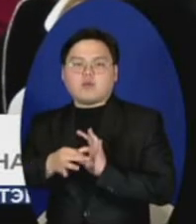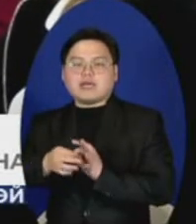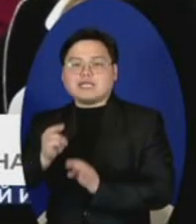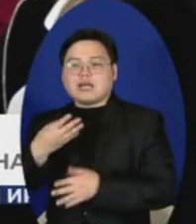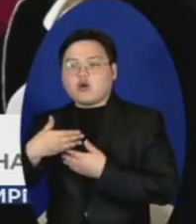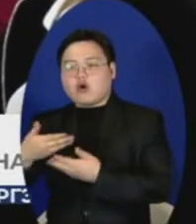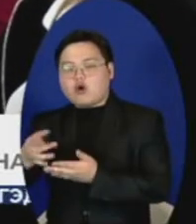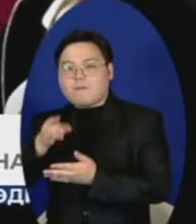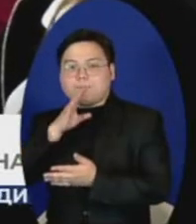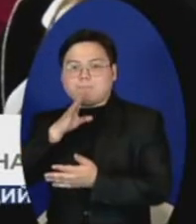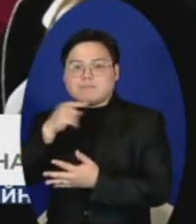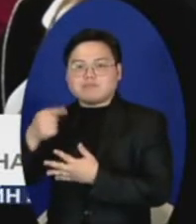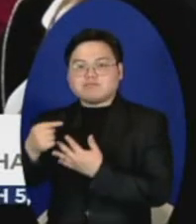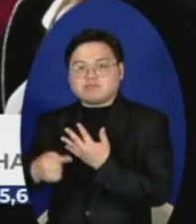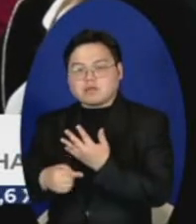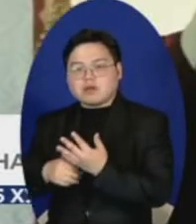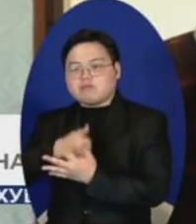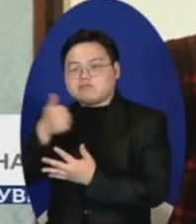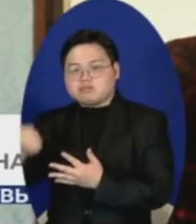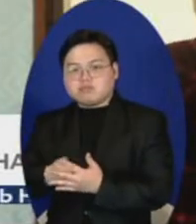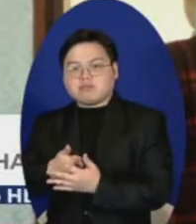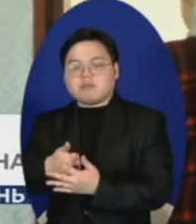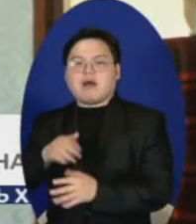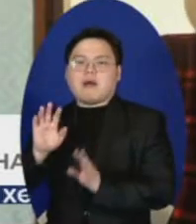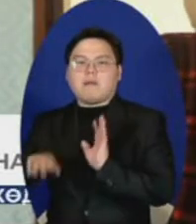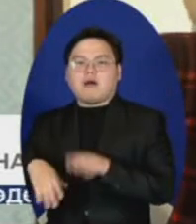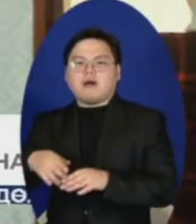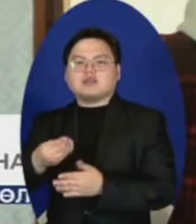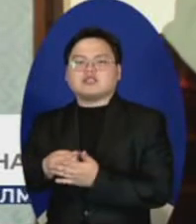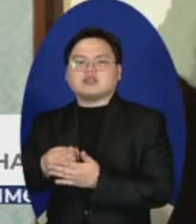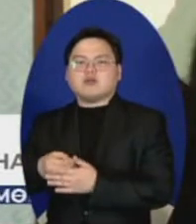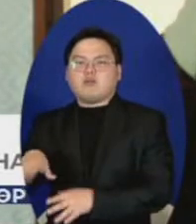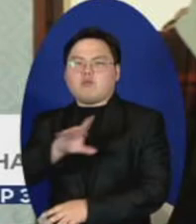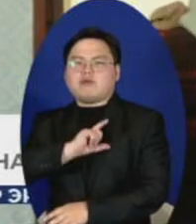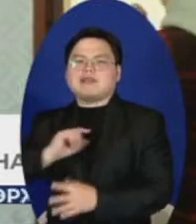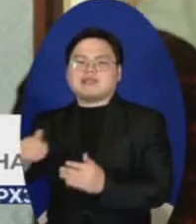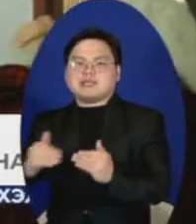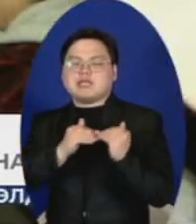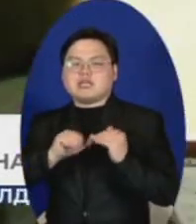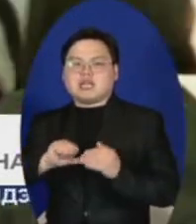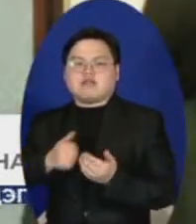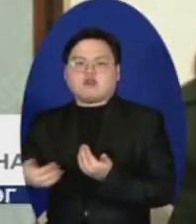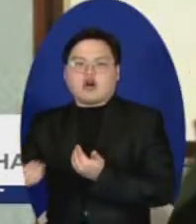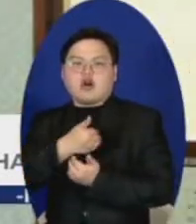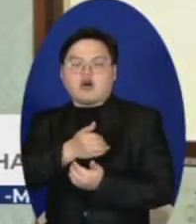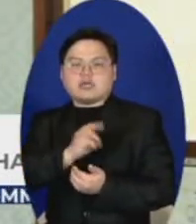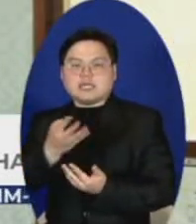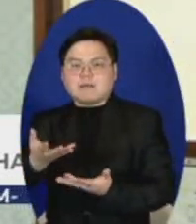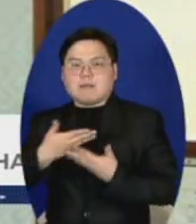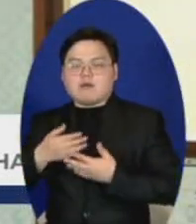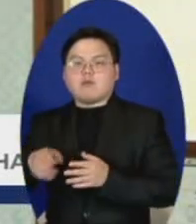өгөх болцол шаардлагыг хангасан хэм боловч гарааны ижил нөхцлөөс тэгш эрхтэйгээр оролцох бүрэн боломжтой юм аа.